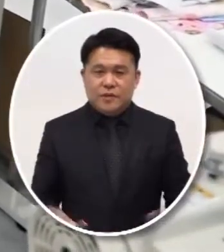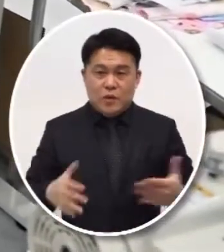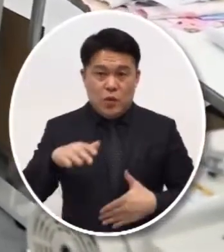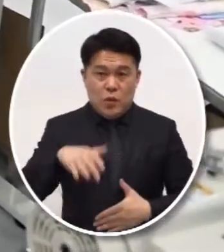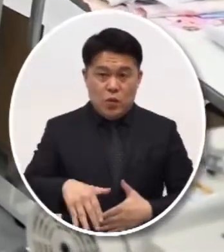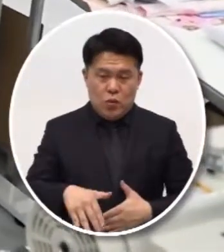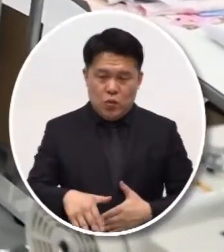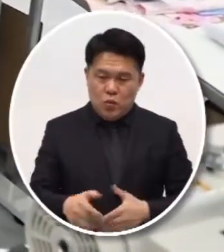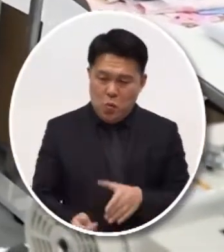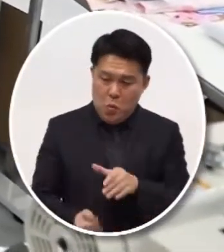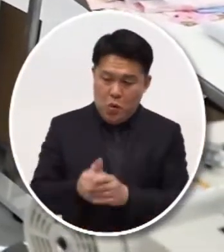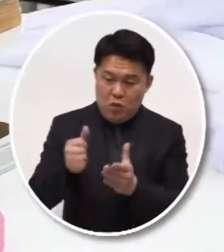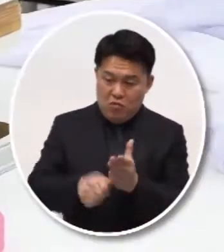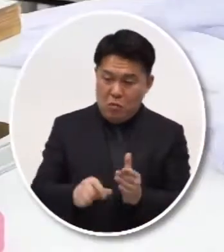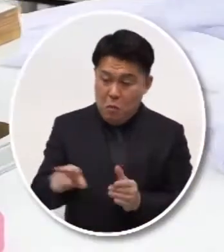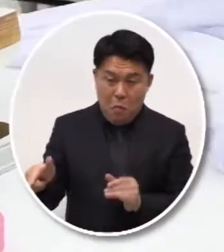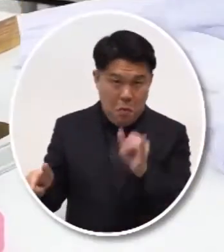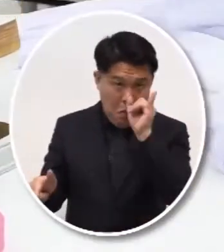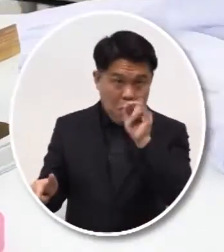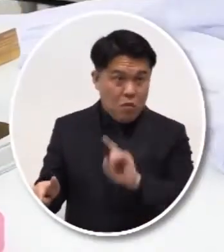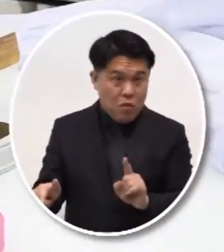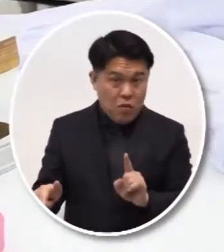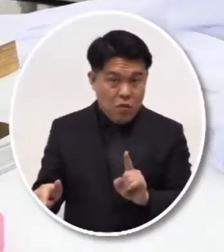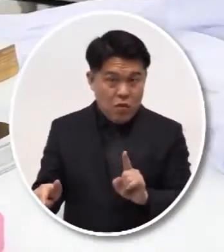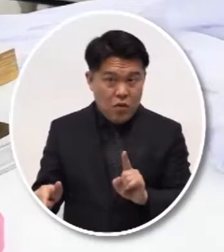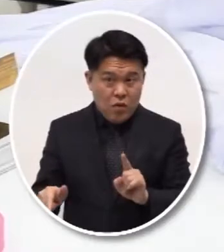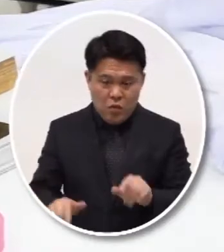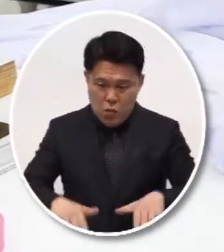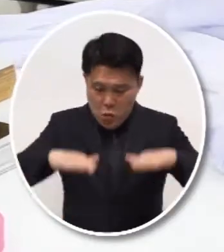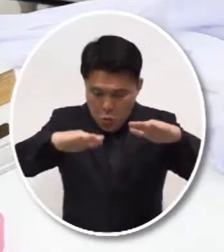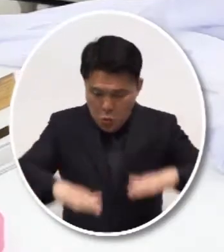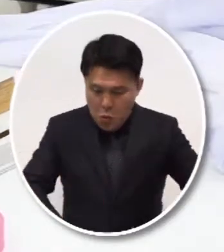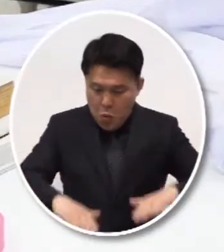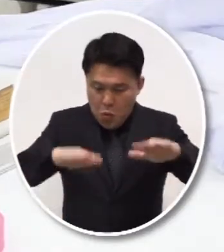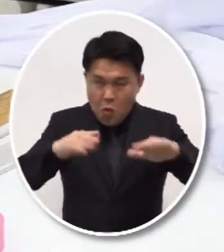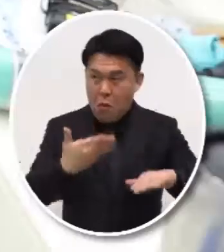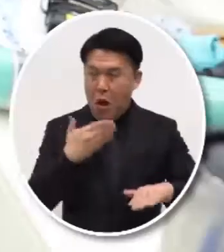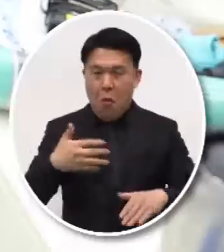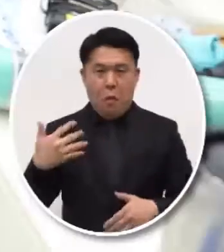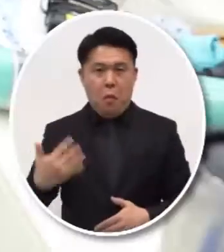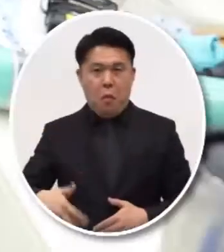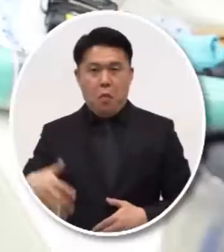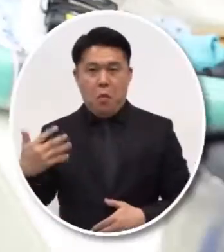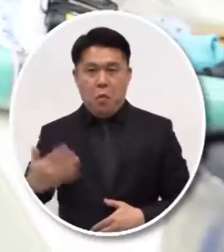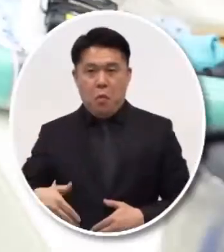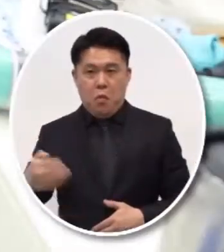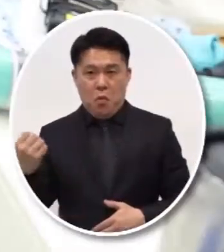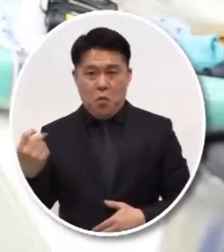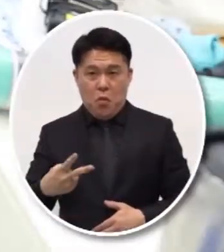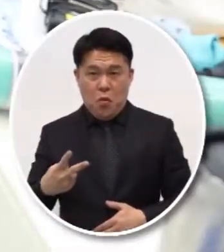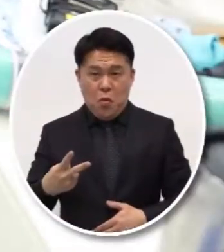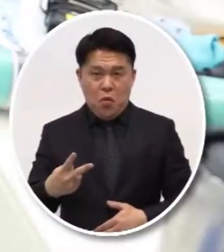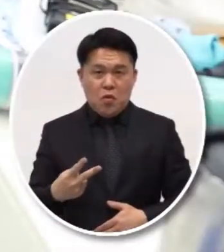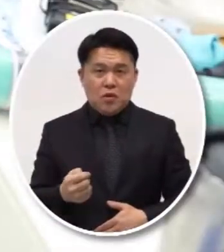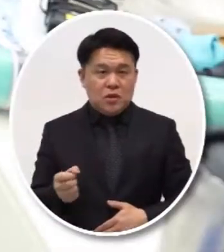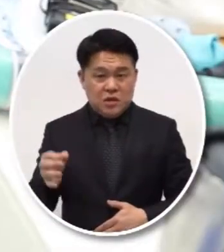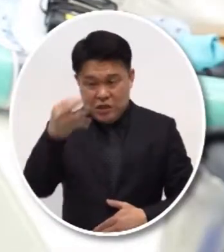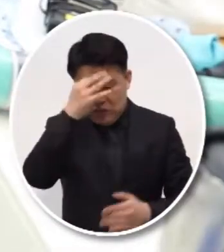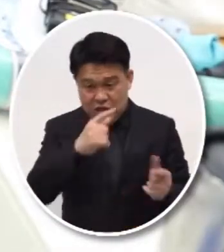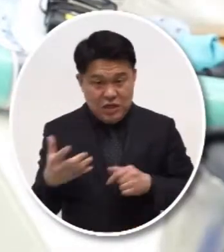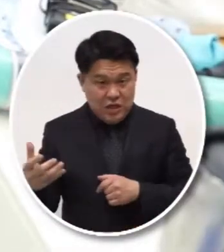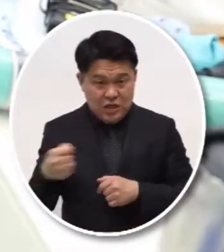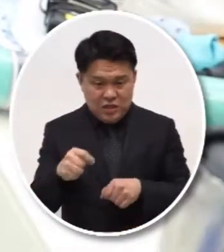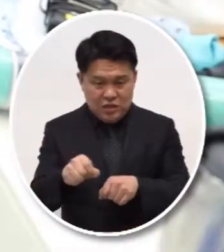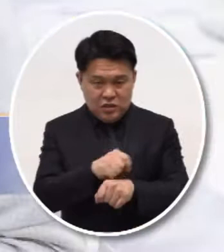작업실에는 조금 독특한 물건들이 있는데요. 높낮이가 조절되는 작업대입니다. 그리고 다양한 기능을 가진